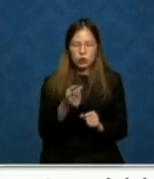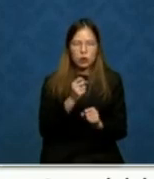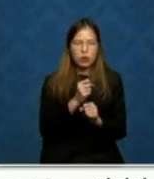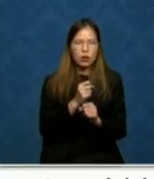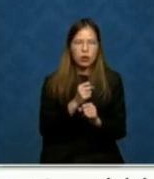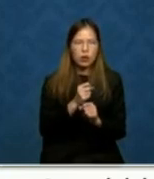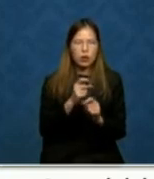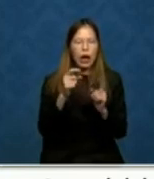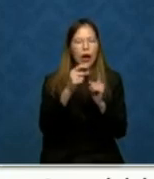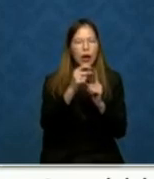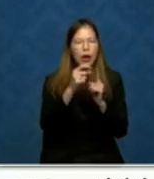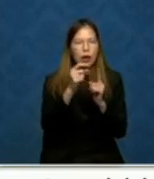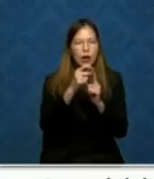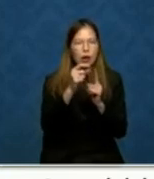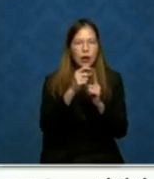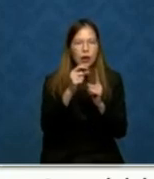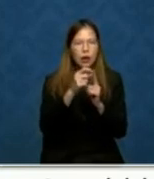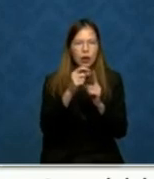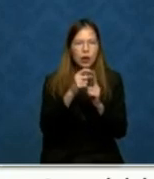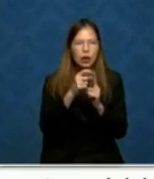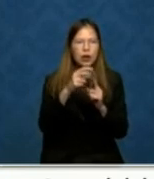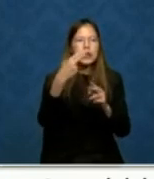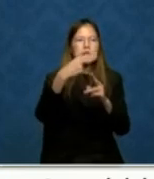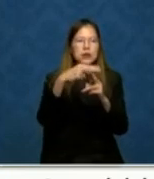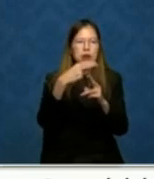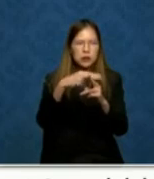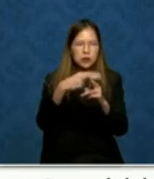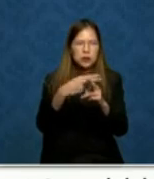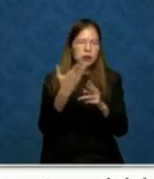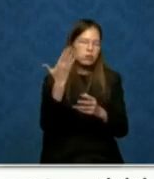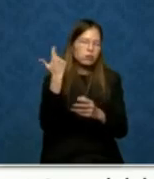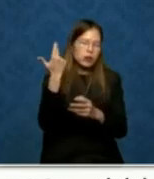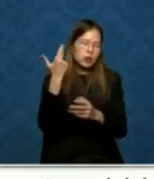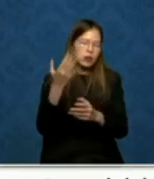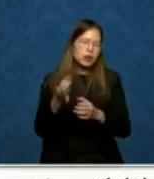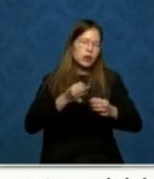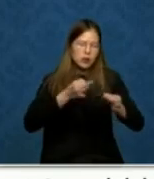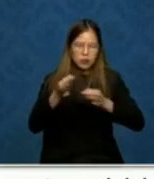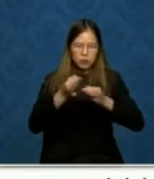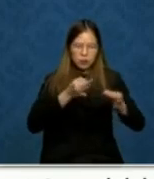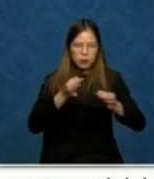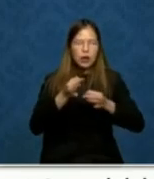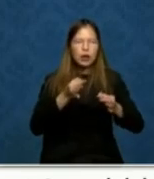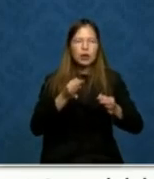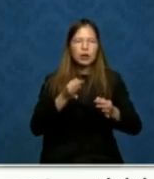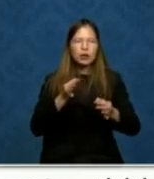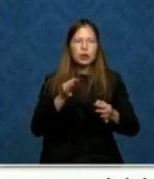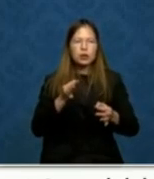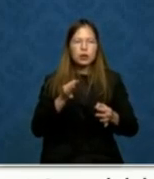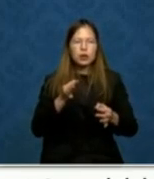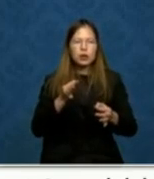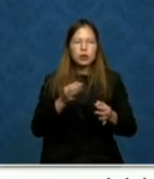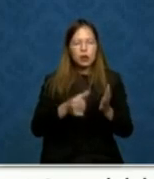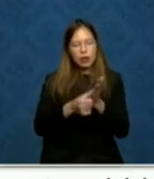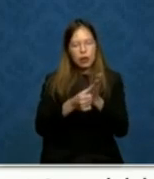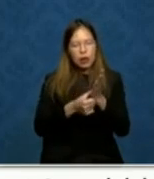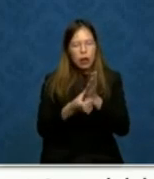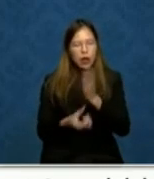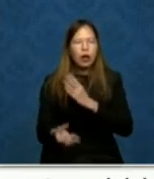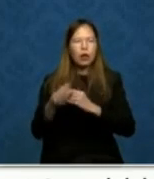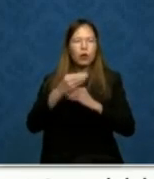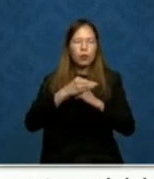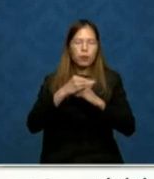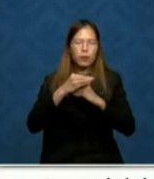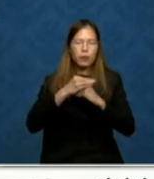างคำกล่าวถึงที่ท่านณัฐวุฒิขออภัยที่เอ่ยนามนะคะได้อภิปรายเมื่อสักครู่นี้การแก้กฎหมายในครั้ง